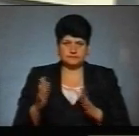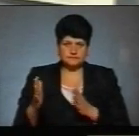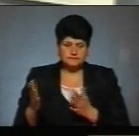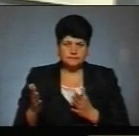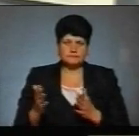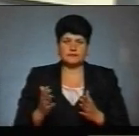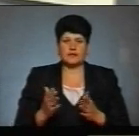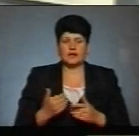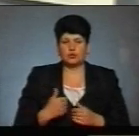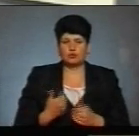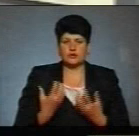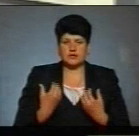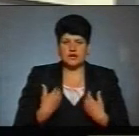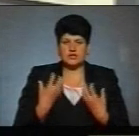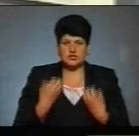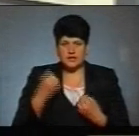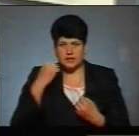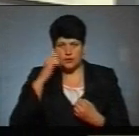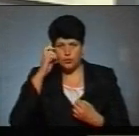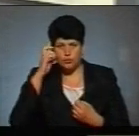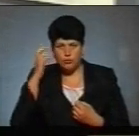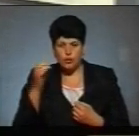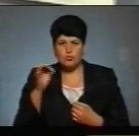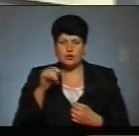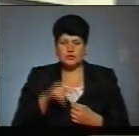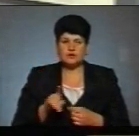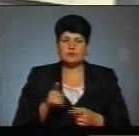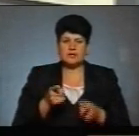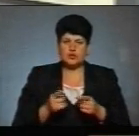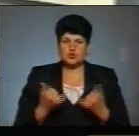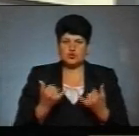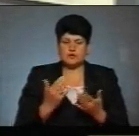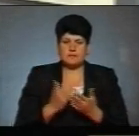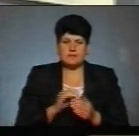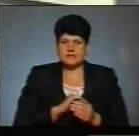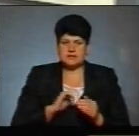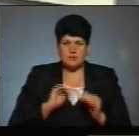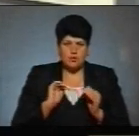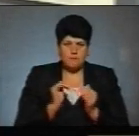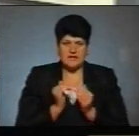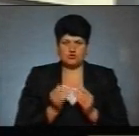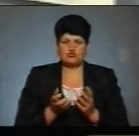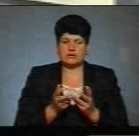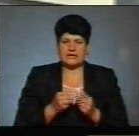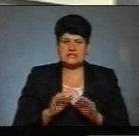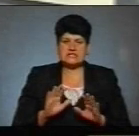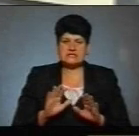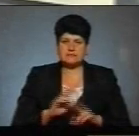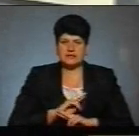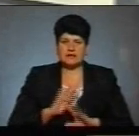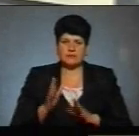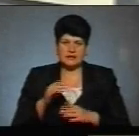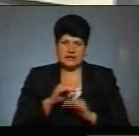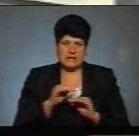Тому я ще раз кажу, дякую Богу про те, що дійсно сьогодні ми маємо найменшу кількість випадків на рівні України. Тому що